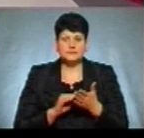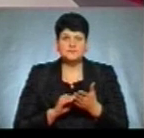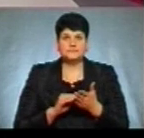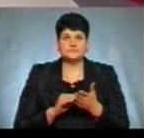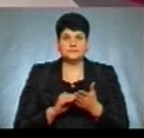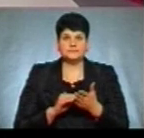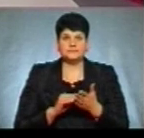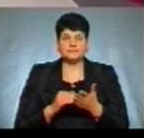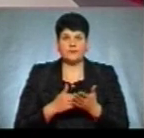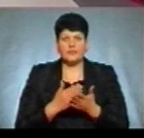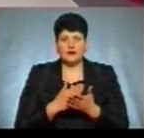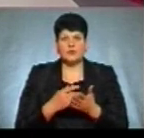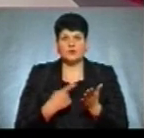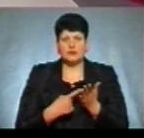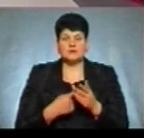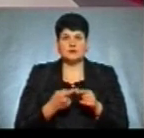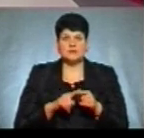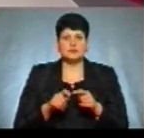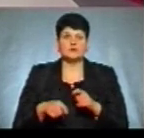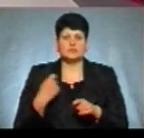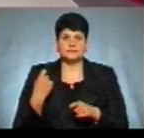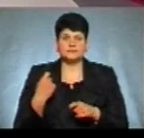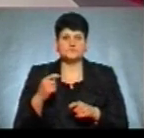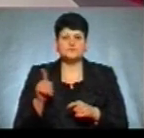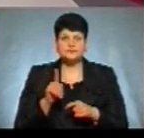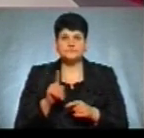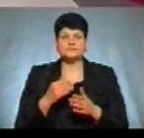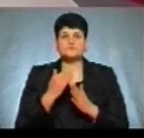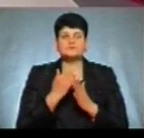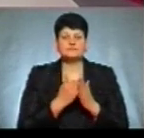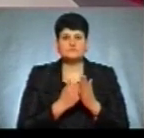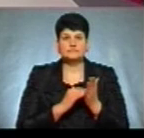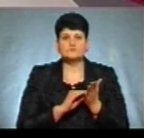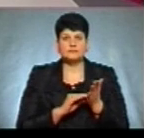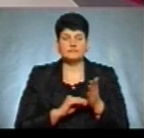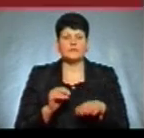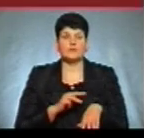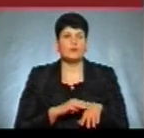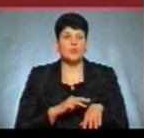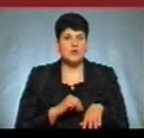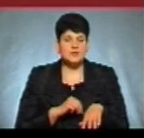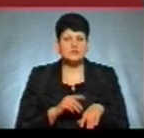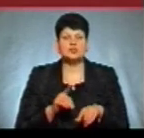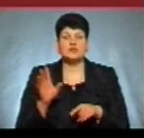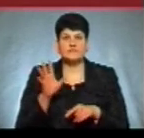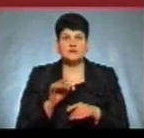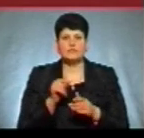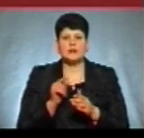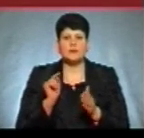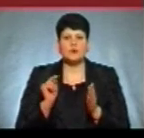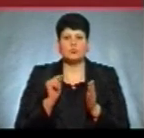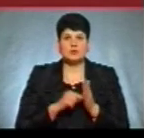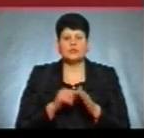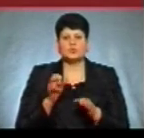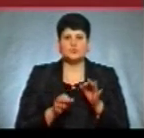якісніше їх доказувати, такі злочини. Скажімо. Щодо долі протоколів, складених поліцією, чи всі вони потрапляють до судів,